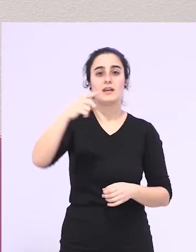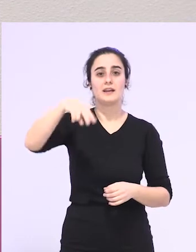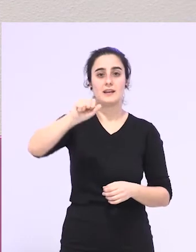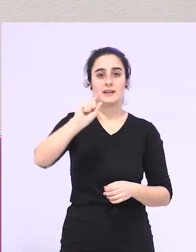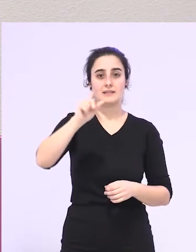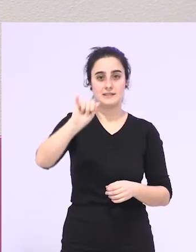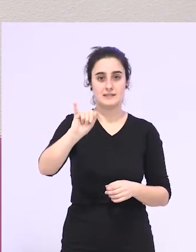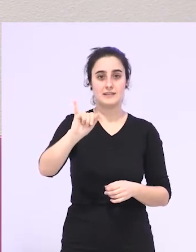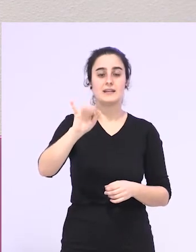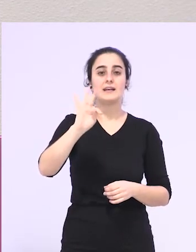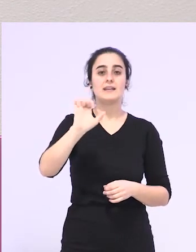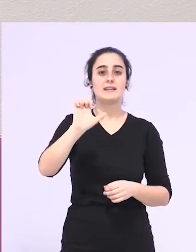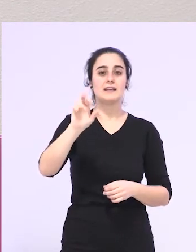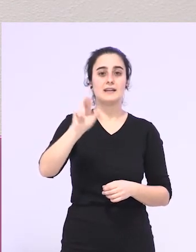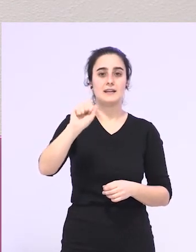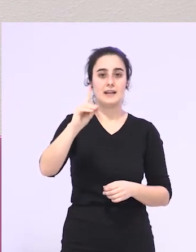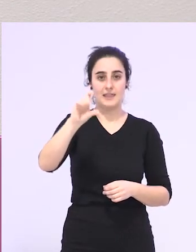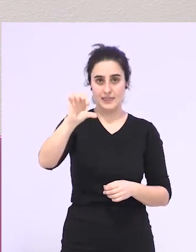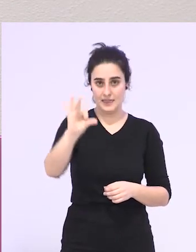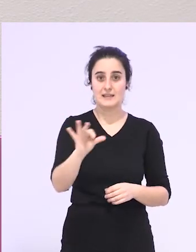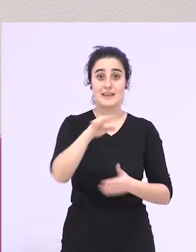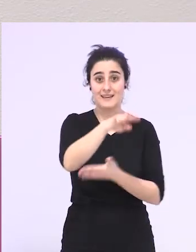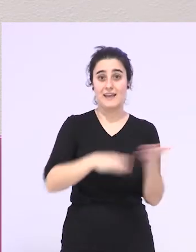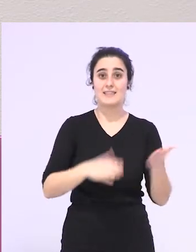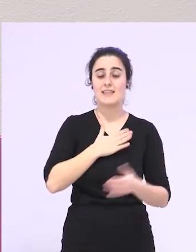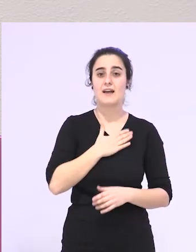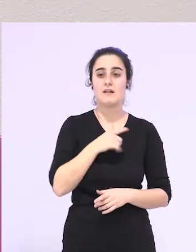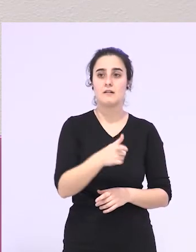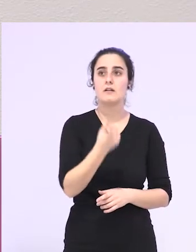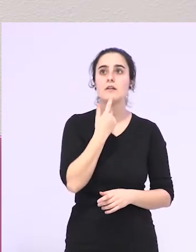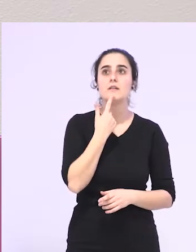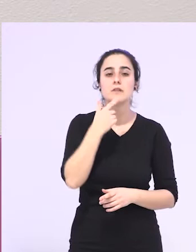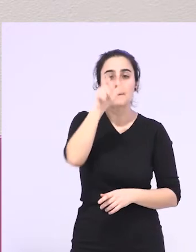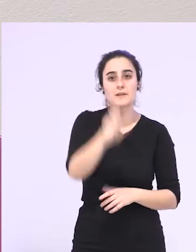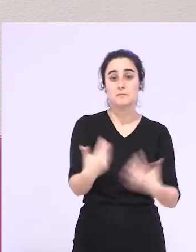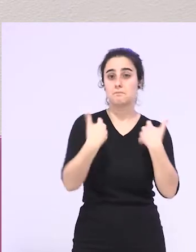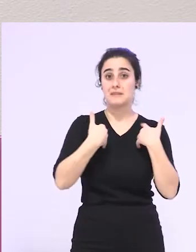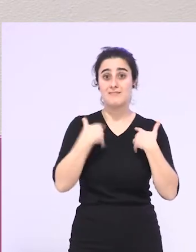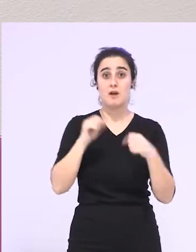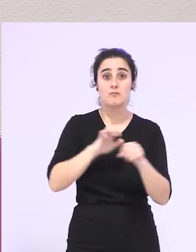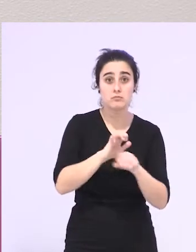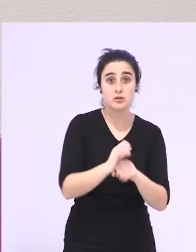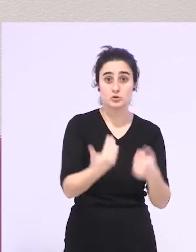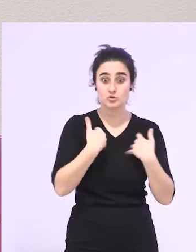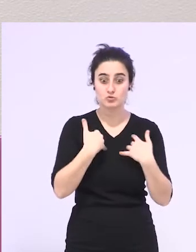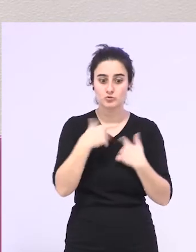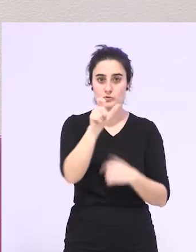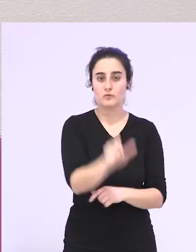katalana, eta berak esaten zuen, biktima bati, edo erasoa sufritu duen pertsona bati,